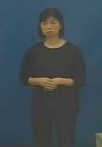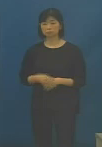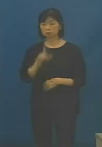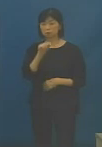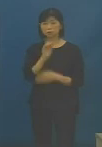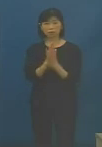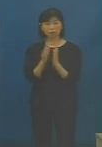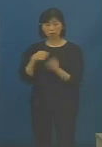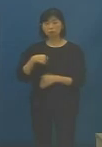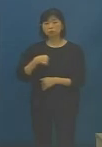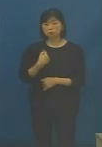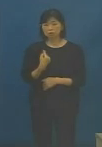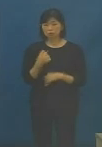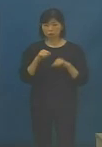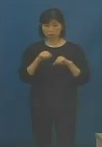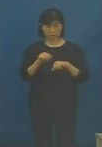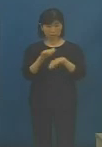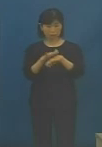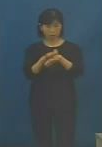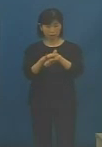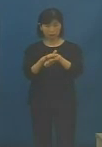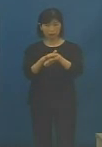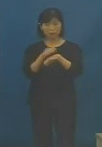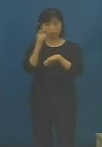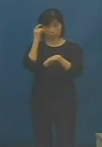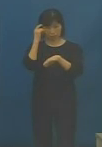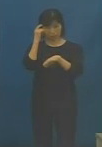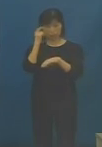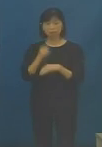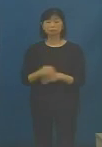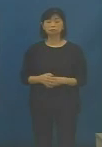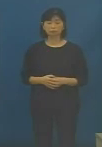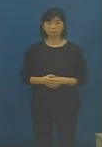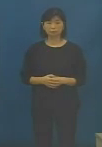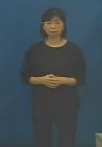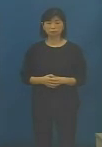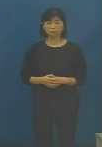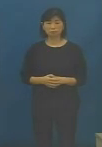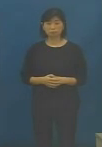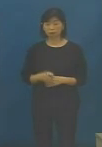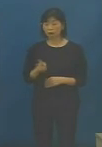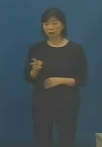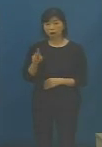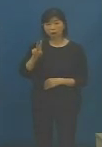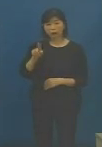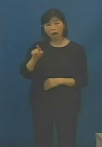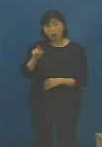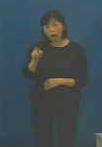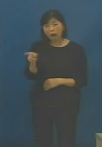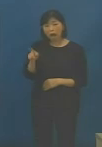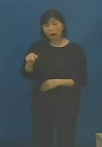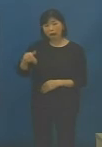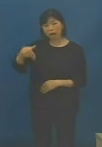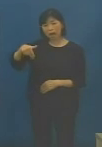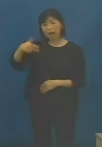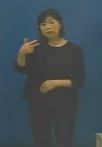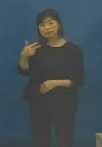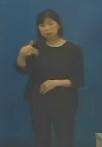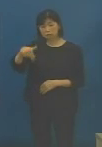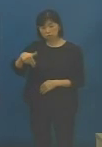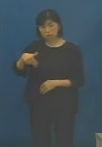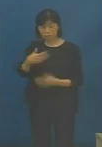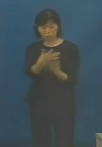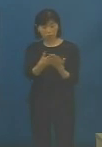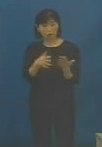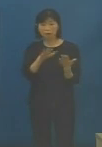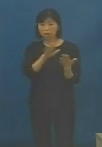独自の、やり方であろうかと思います。でその HERSYS のデータがあるものですから、療養証明という